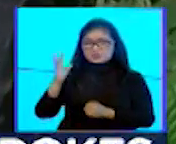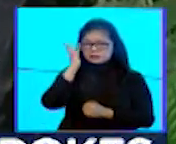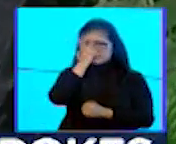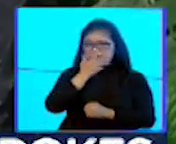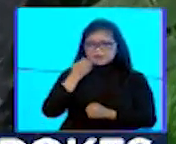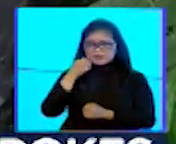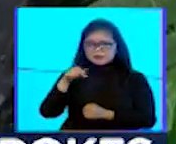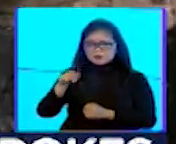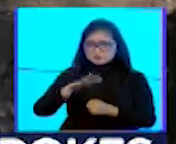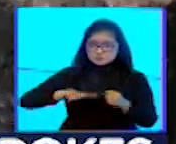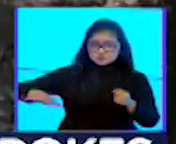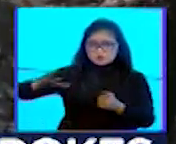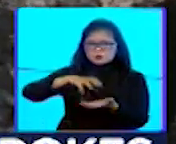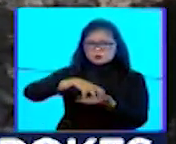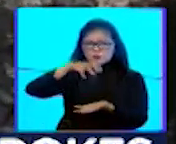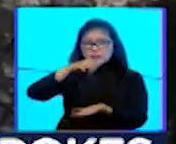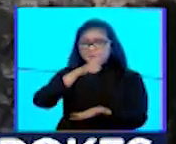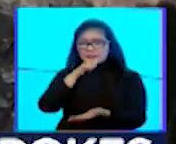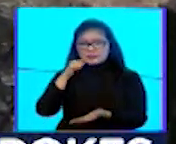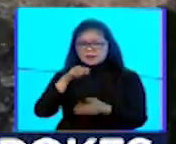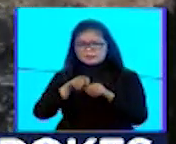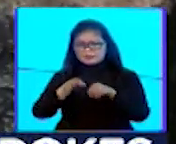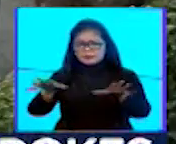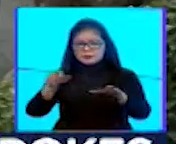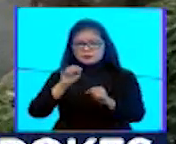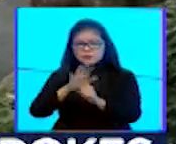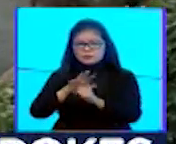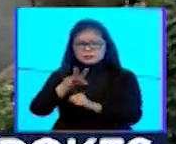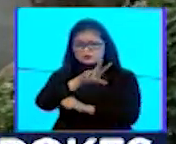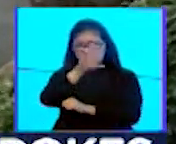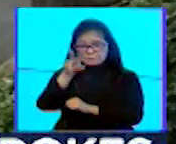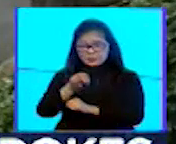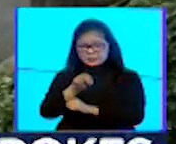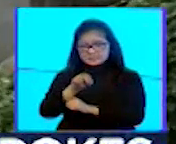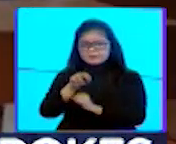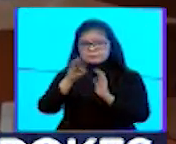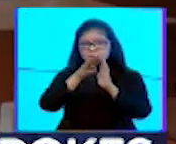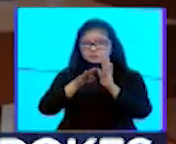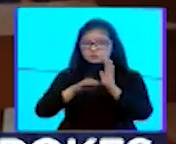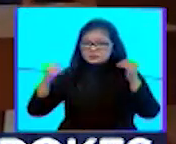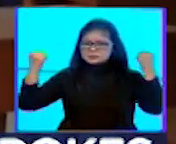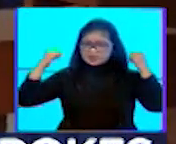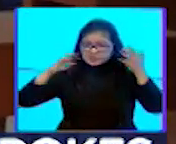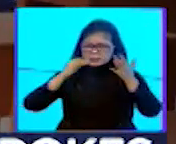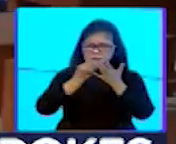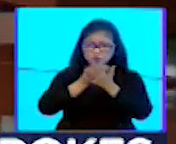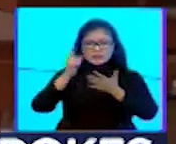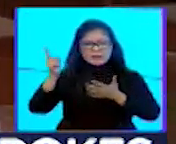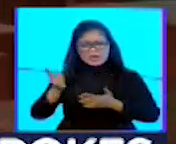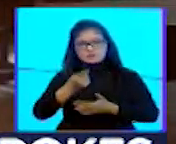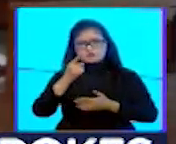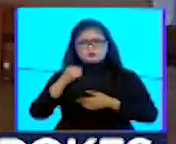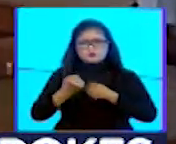penyebaran COVID-19 di Provinsi Jawa Barat. Warga diimbau untuk disiplin menerapkan protokol kesehatan untuk memutus rantai